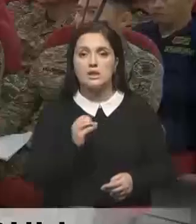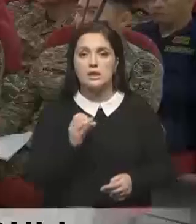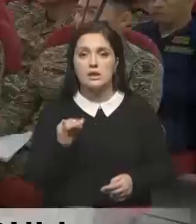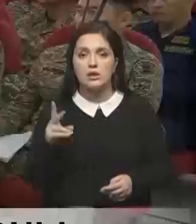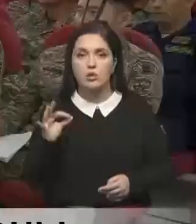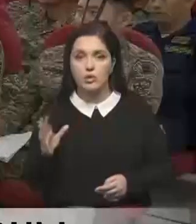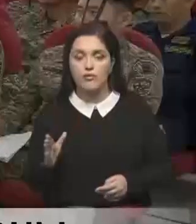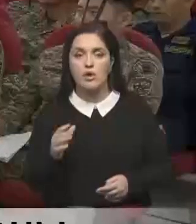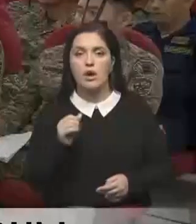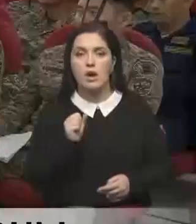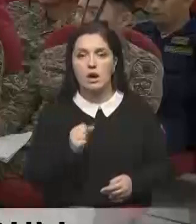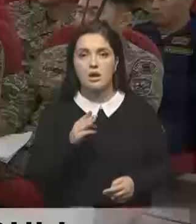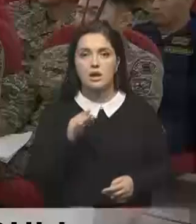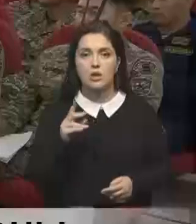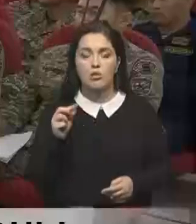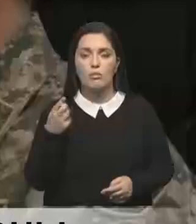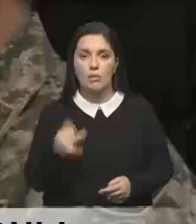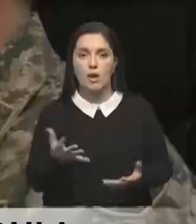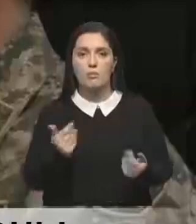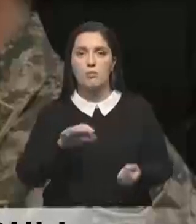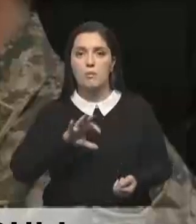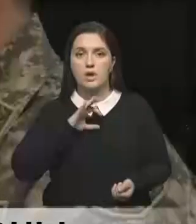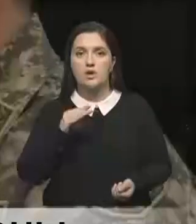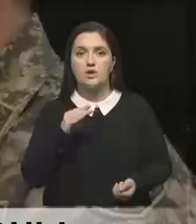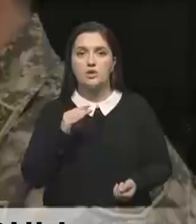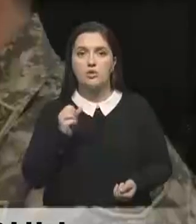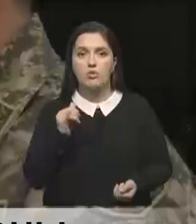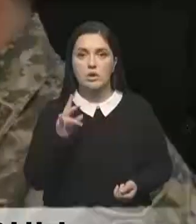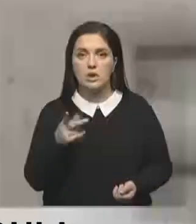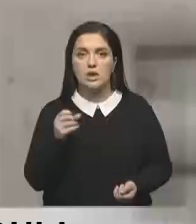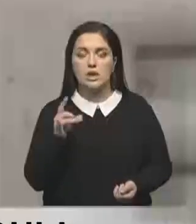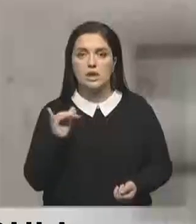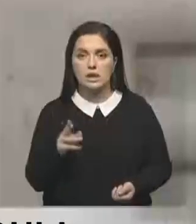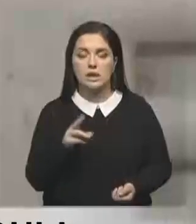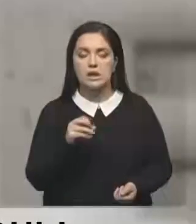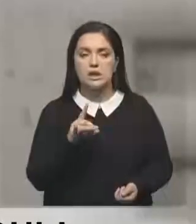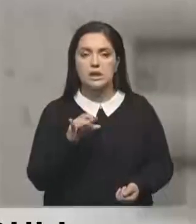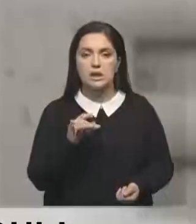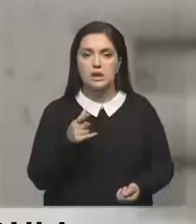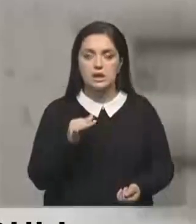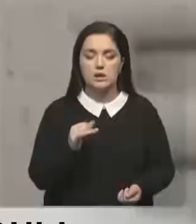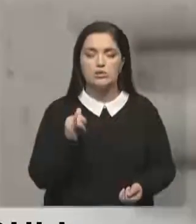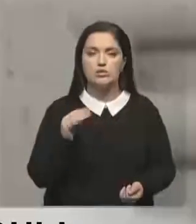Сиилов и ефрейтор Асан Тлюбай получили медали Жаунгерлик Ерлигаушен.